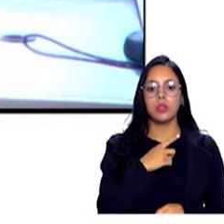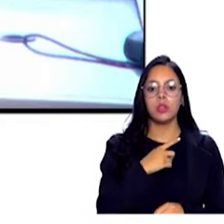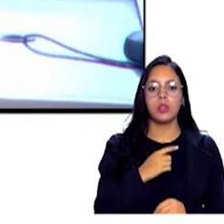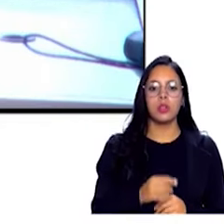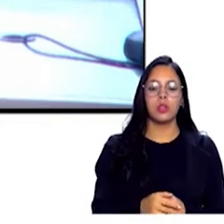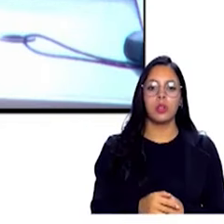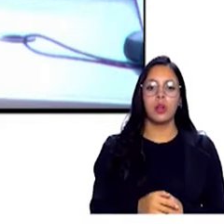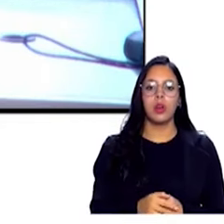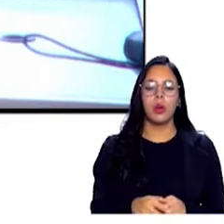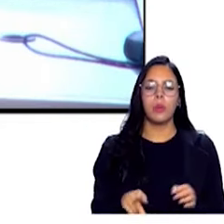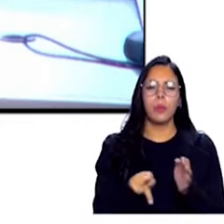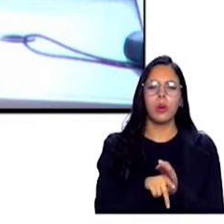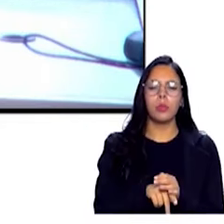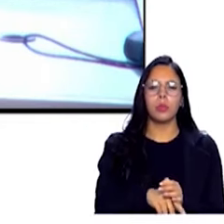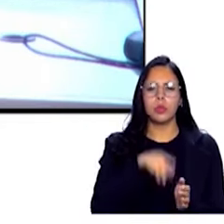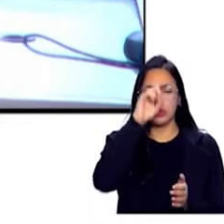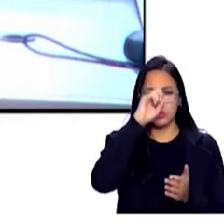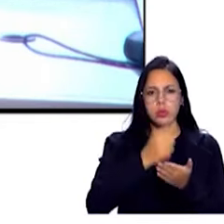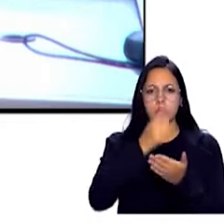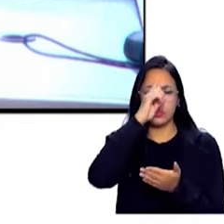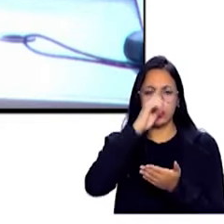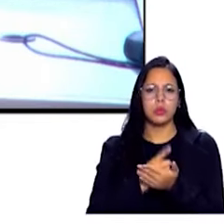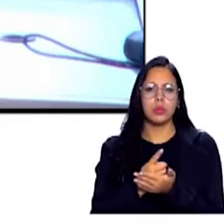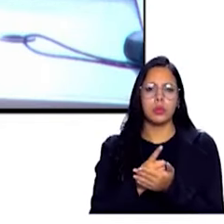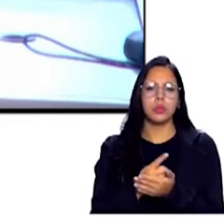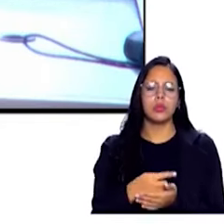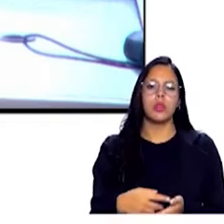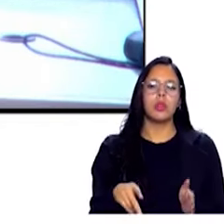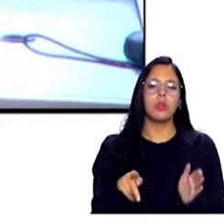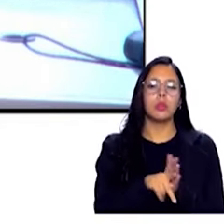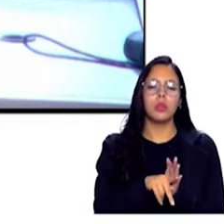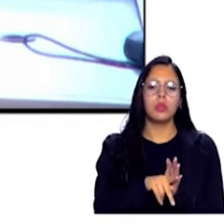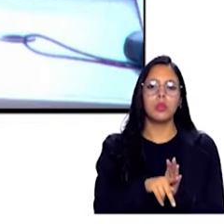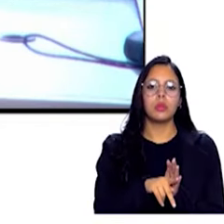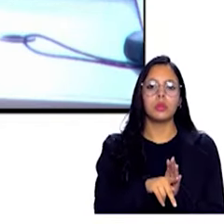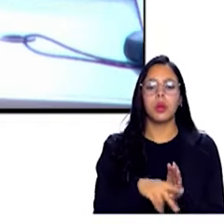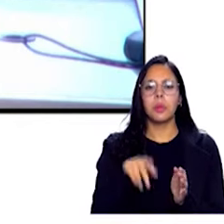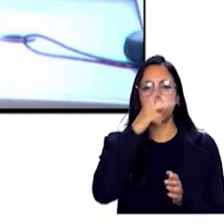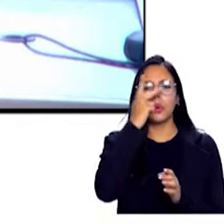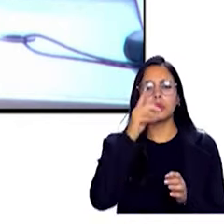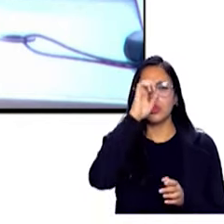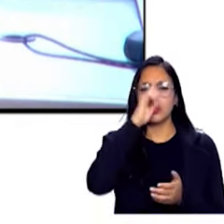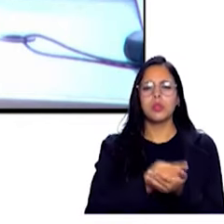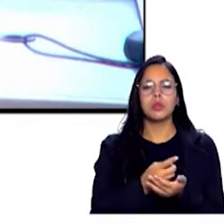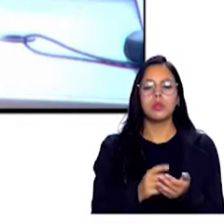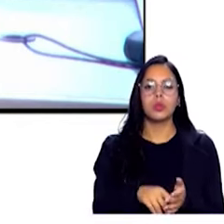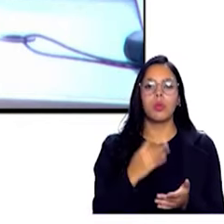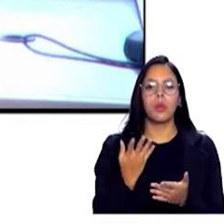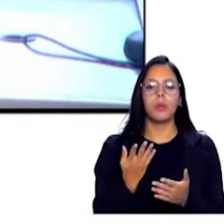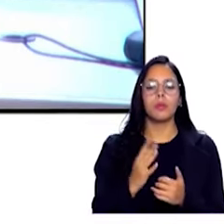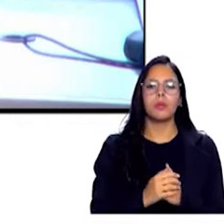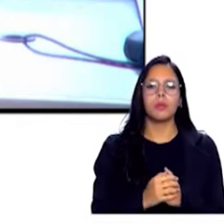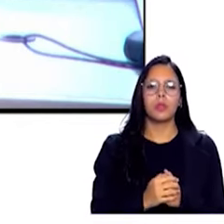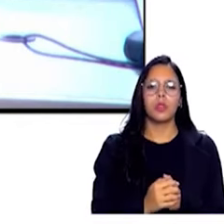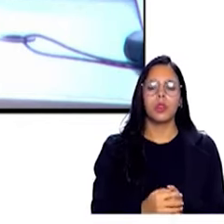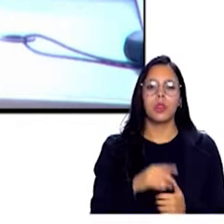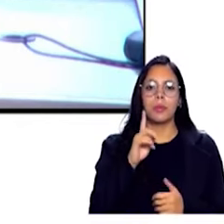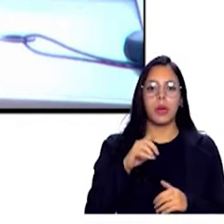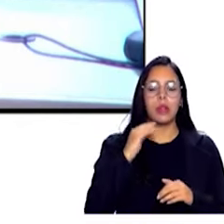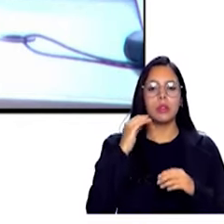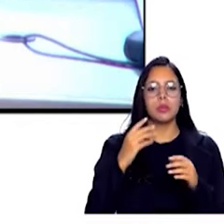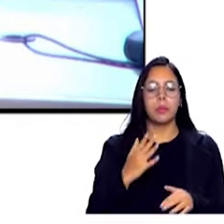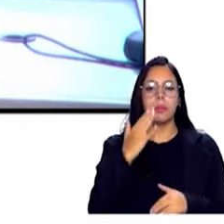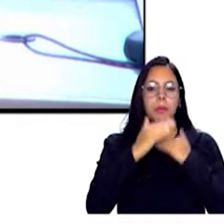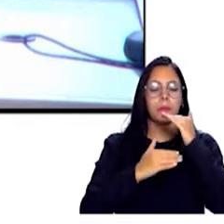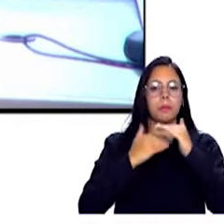picking qui décide de Quel recours Elle va pouvoir de Quel recours Elle va pouvoir décider